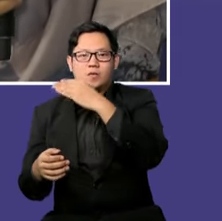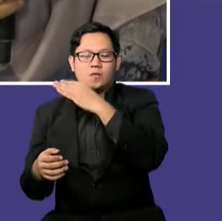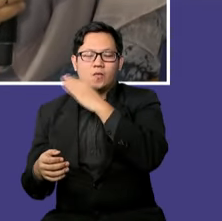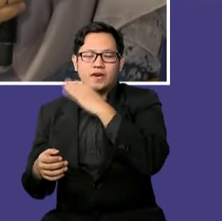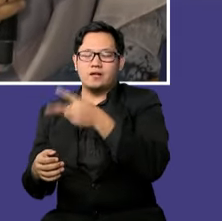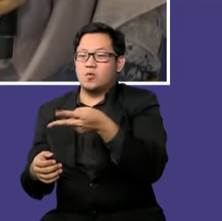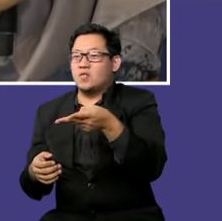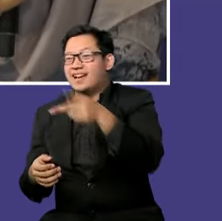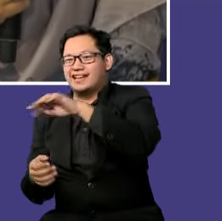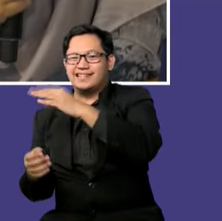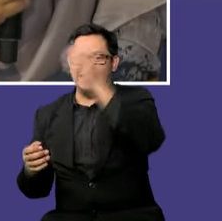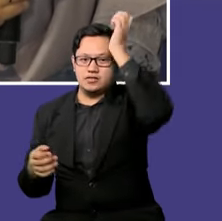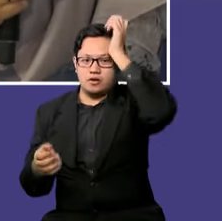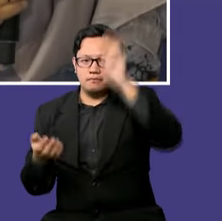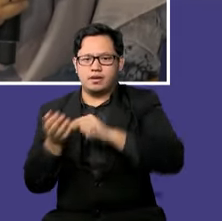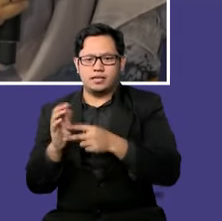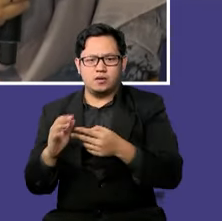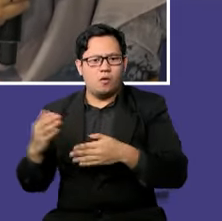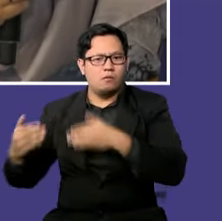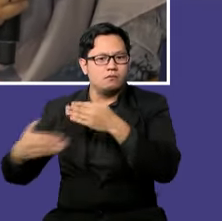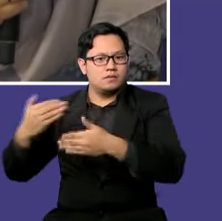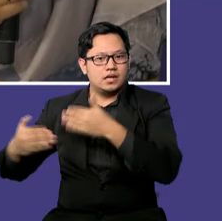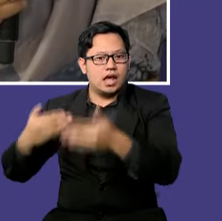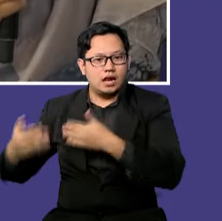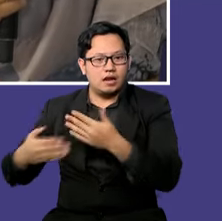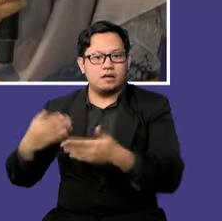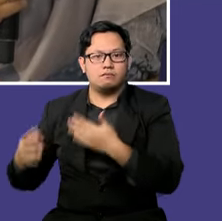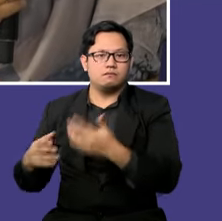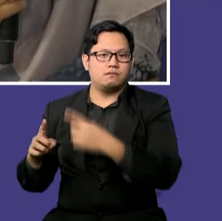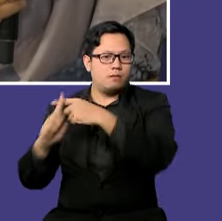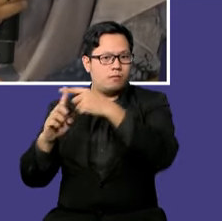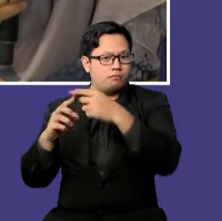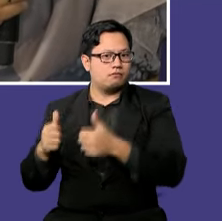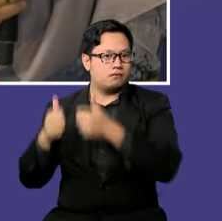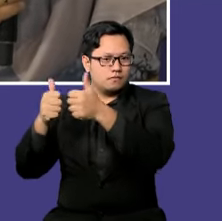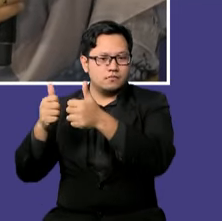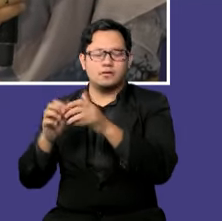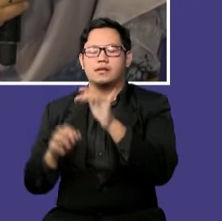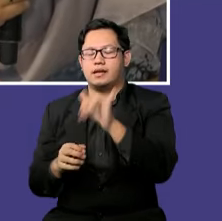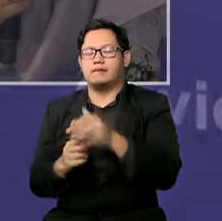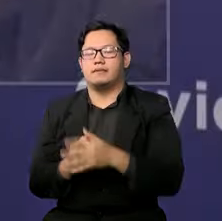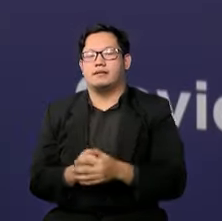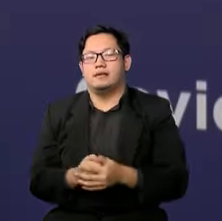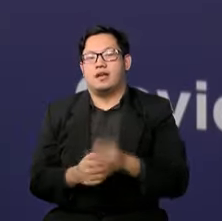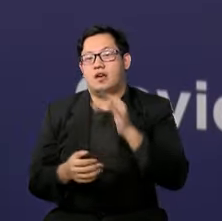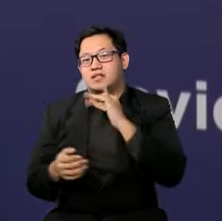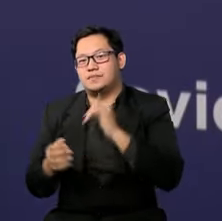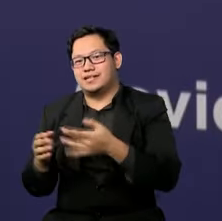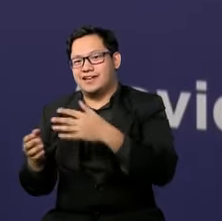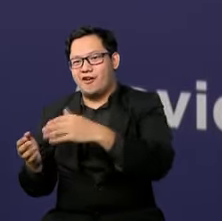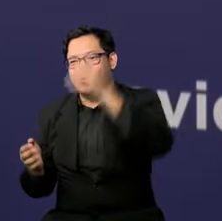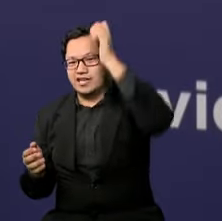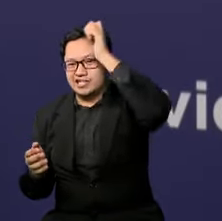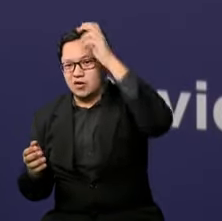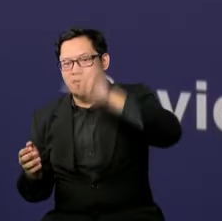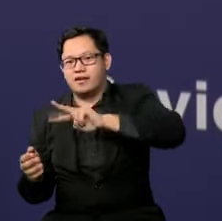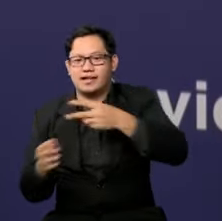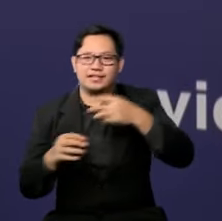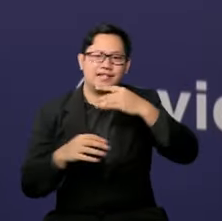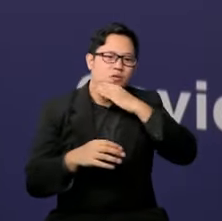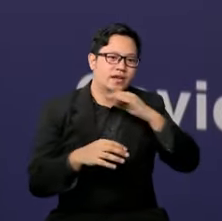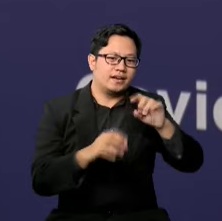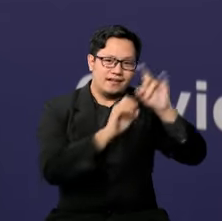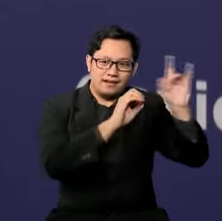right track ini apa yang dikerjakan sudah benar atau barangkali misalkan tiba-tiba pindah dari hijau kekuningan nih Berarti ada yang salah Daya Kreasi meja